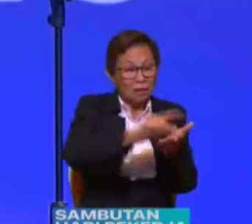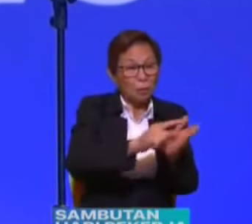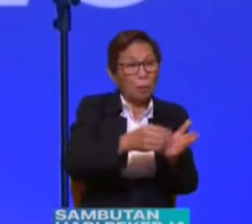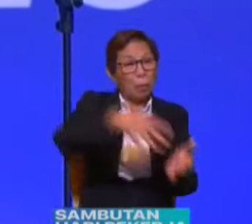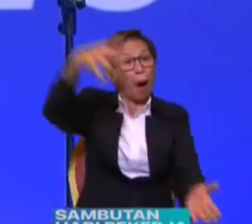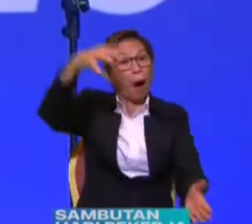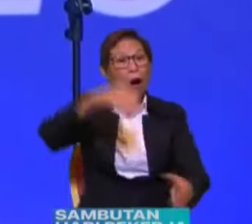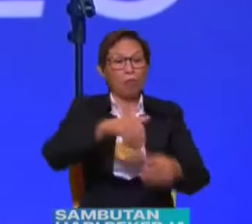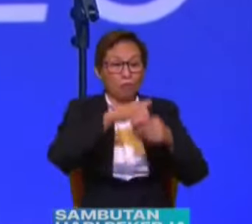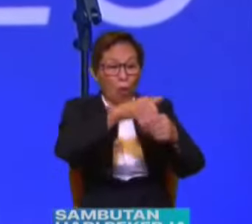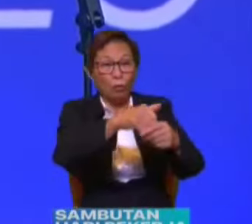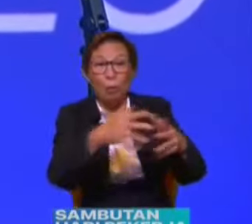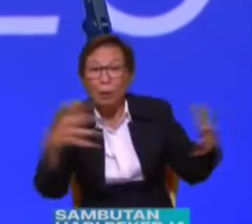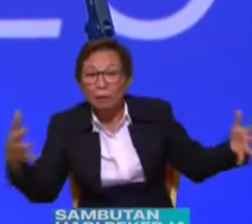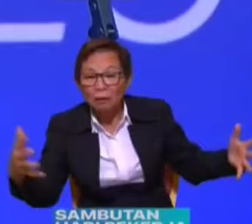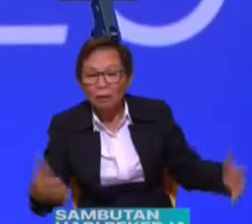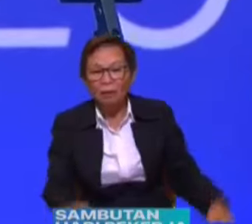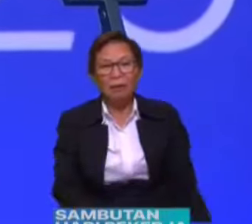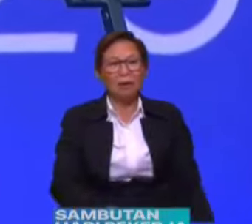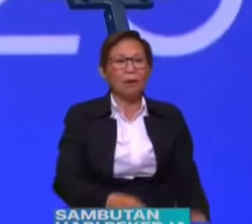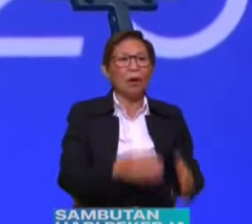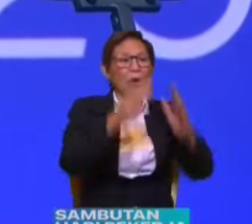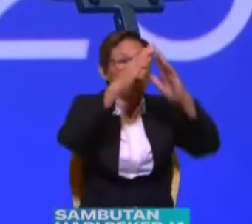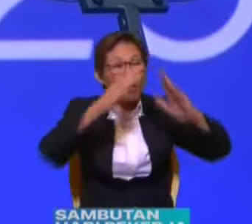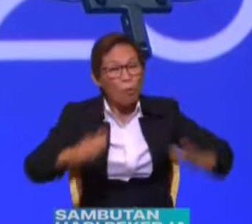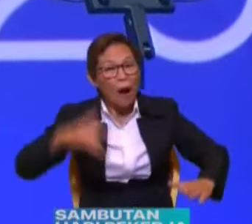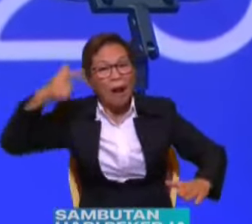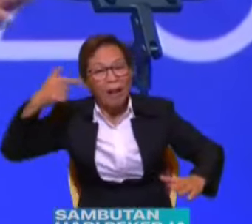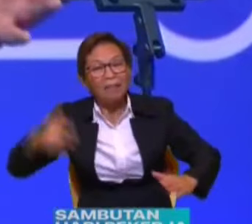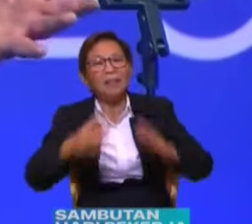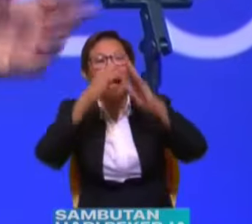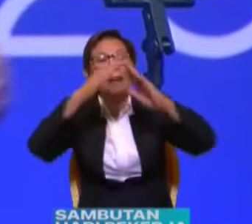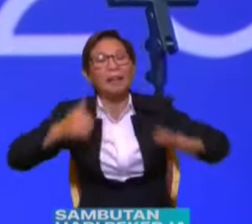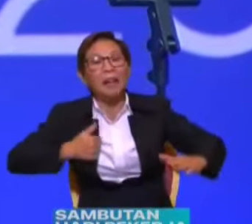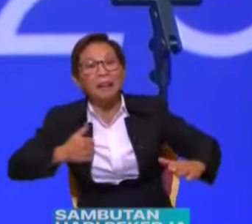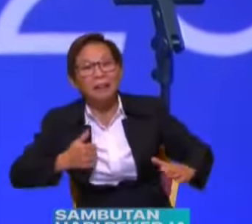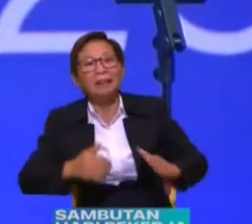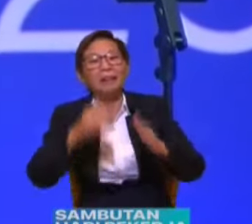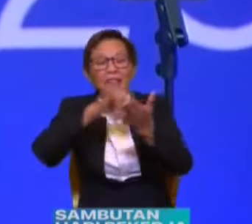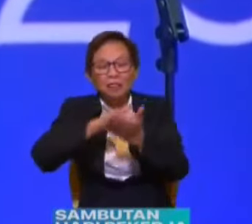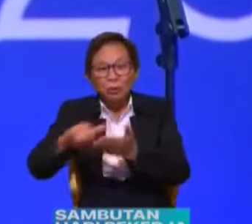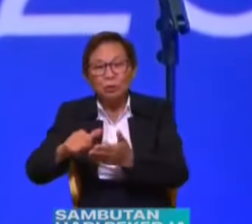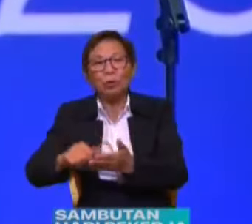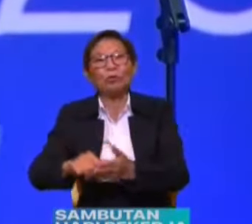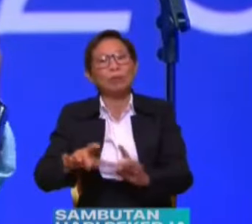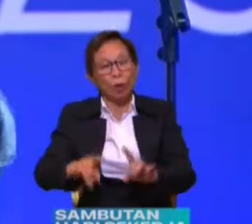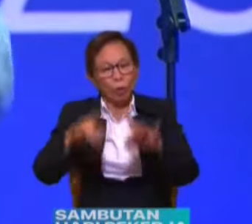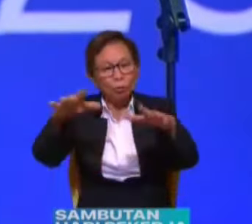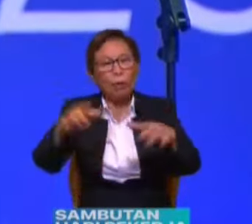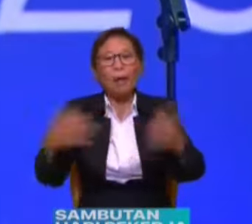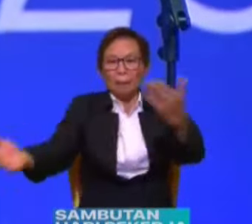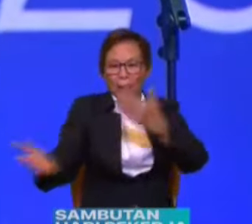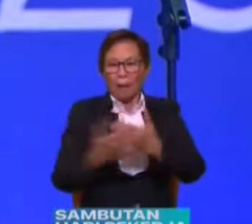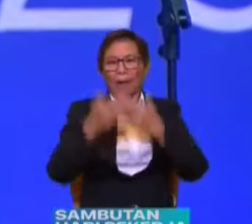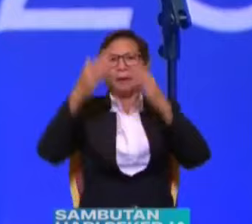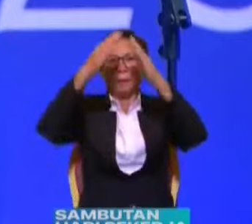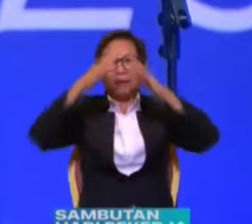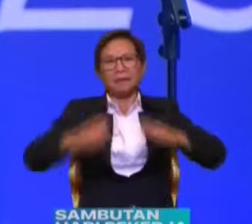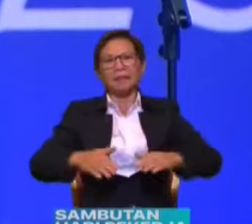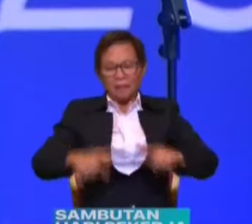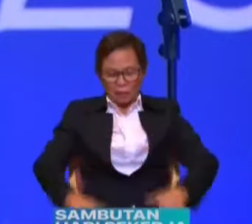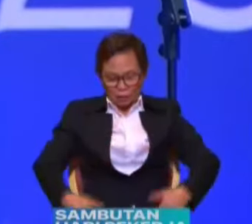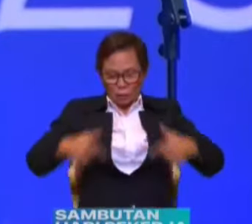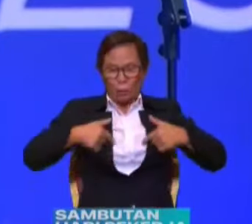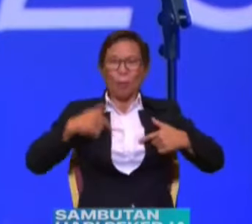komisen banyak lagi. Harta di Vancouver, harta di London, harta di New York, harta di Perth. Kemudian balik di sini, hidup Melayu.